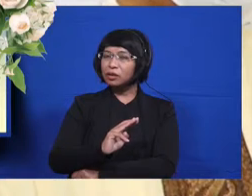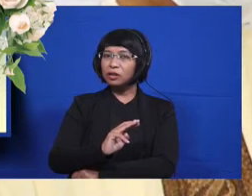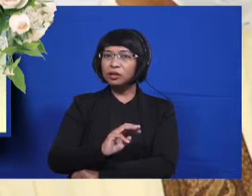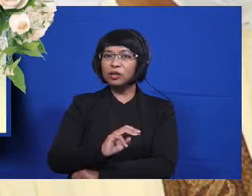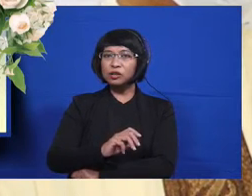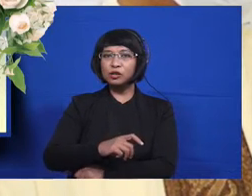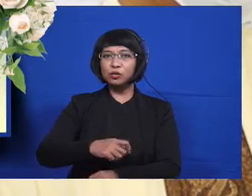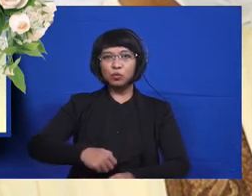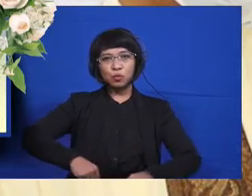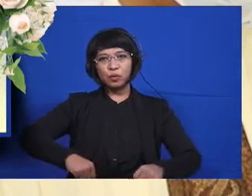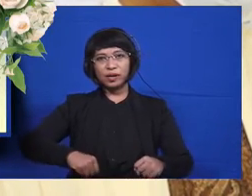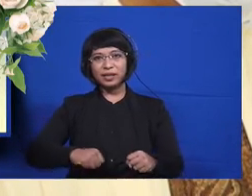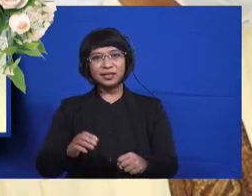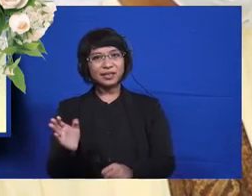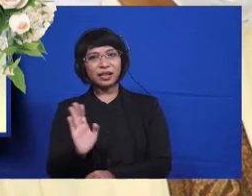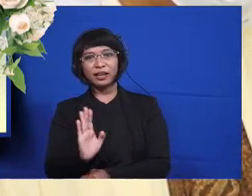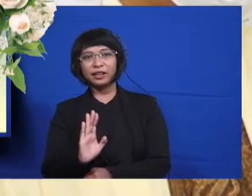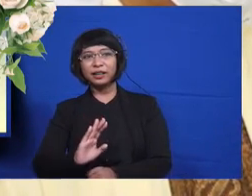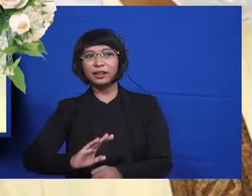menguasainya.